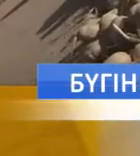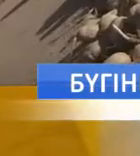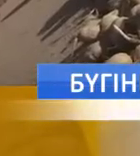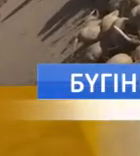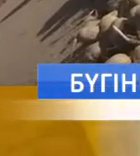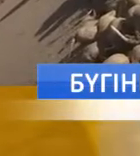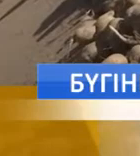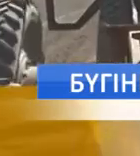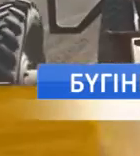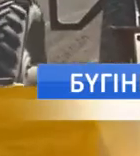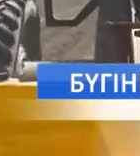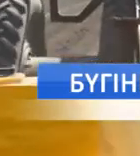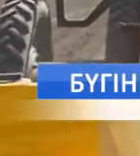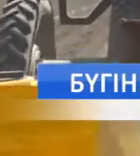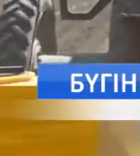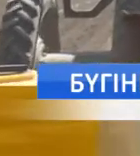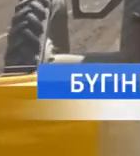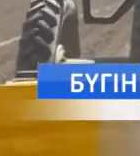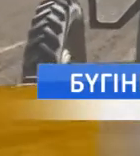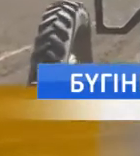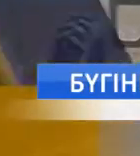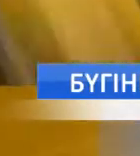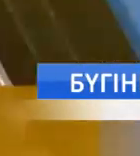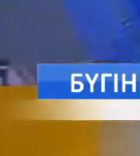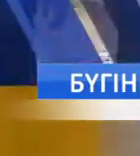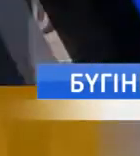сортты Санта Агрия тұқымы 700 гектар алқапқа егілді.